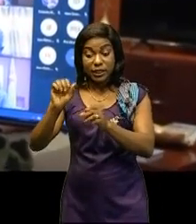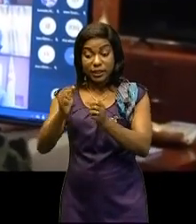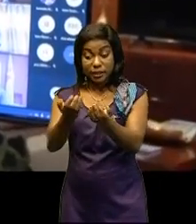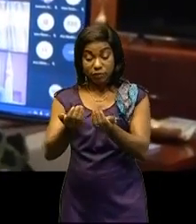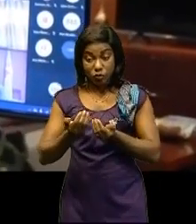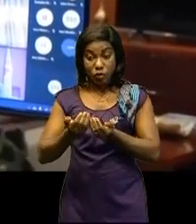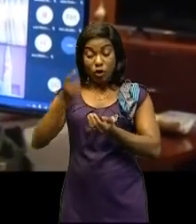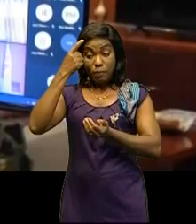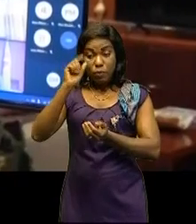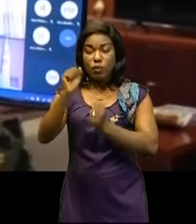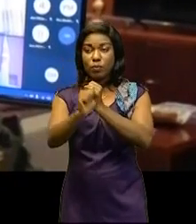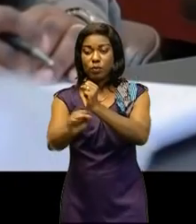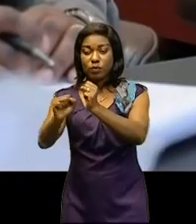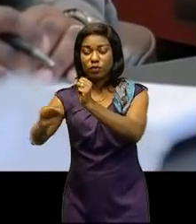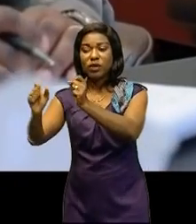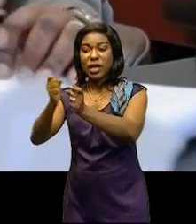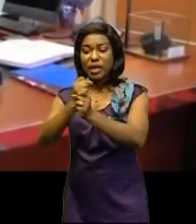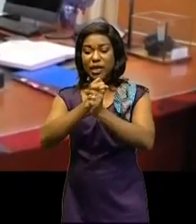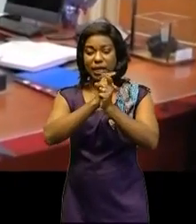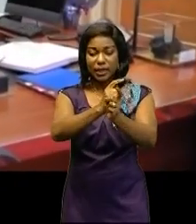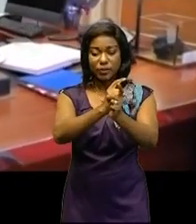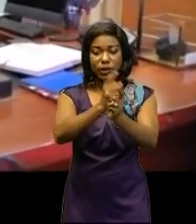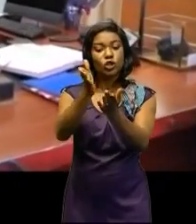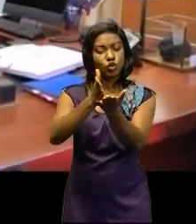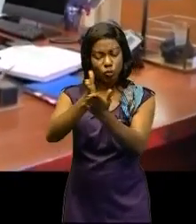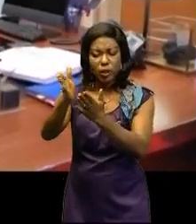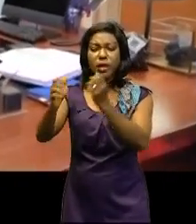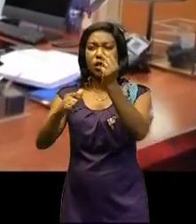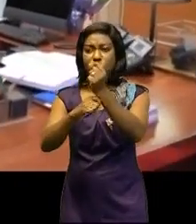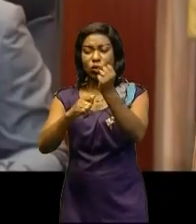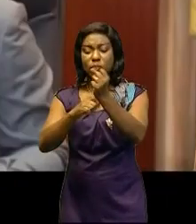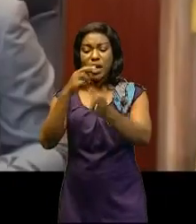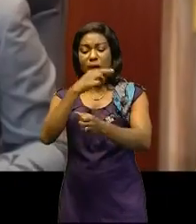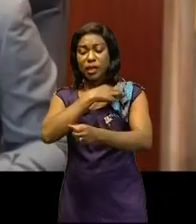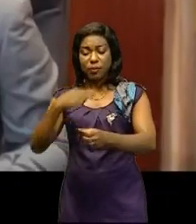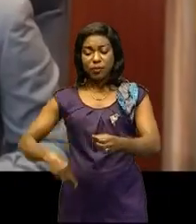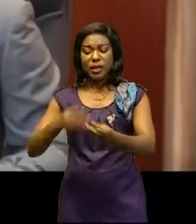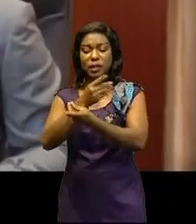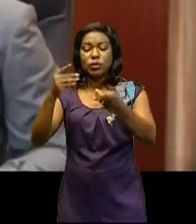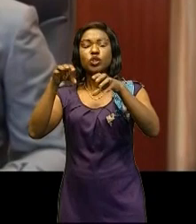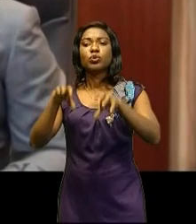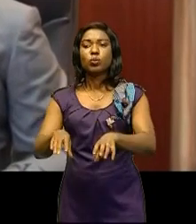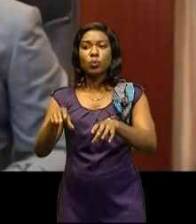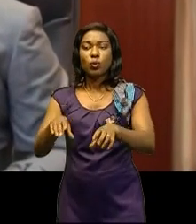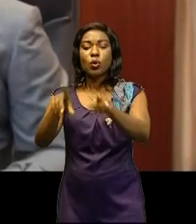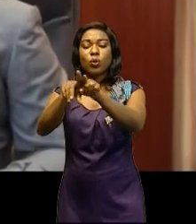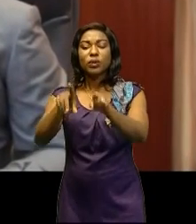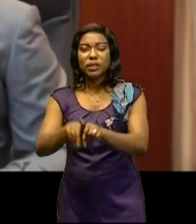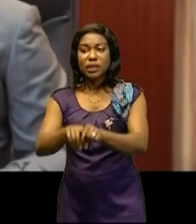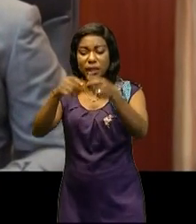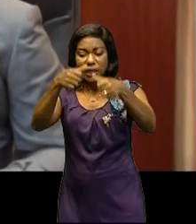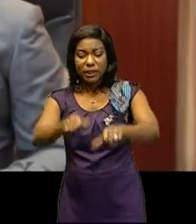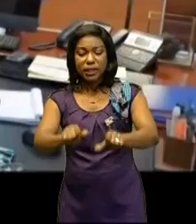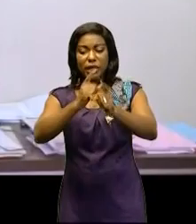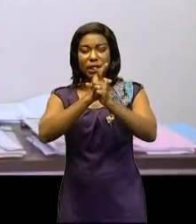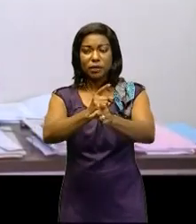pour promouvoir les respects des droits de l'homme en République démocratique du Congo et en garantir le respect en tout